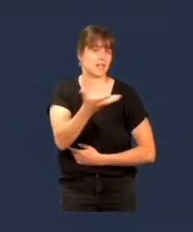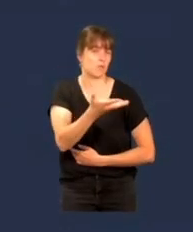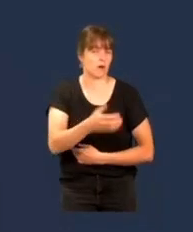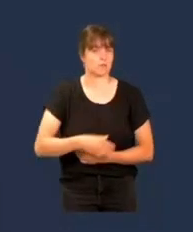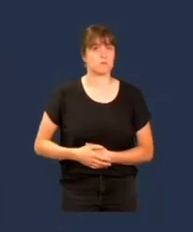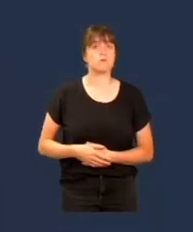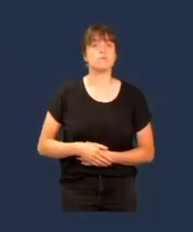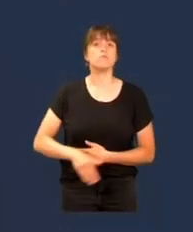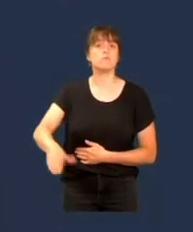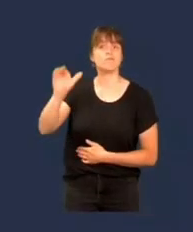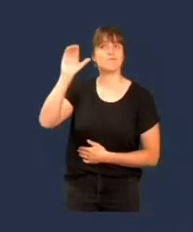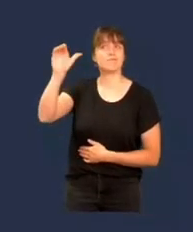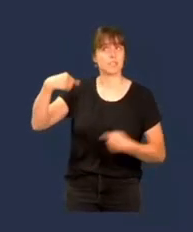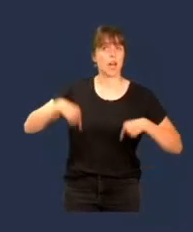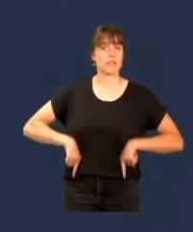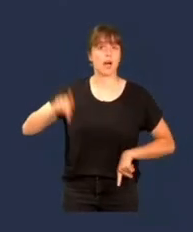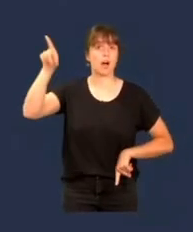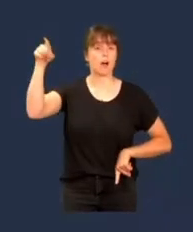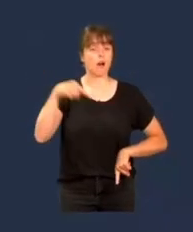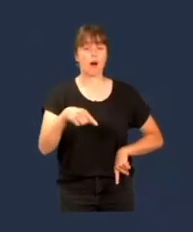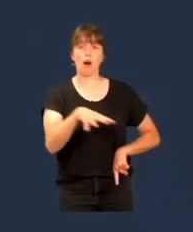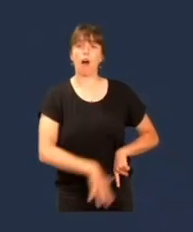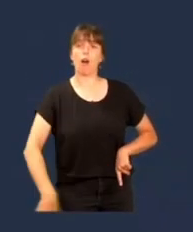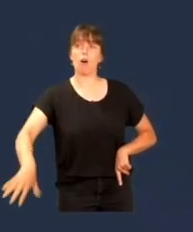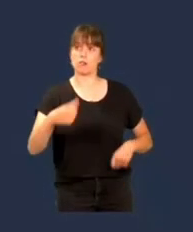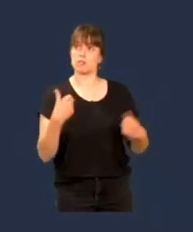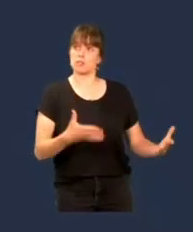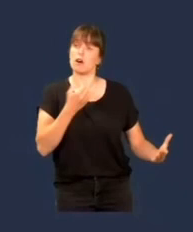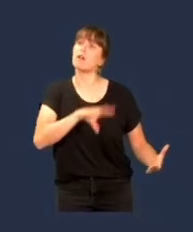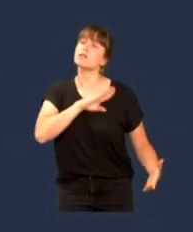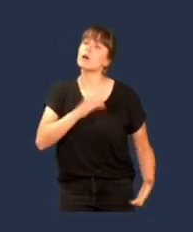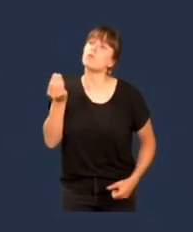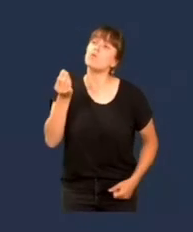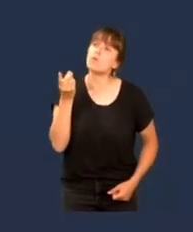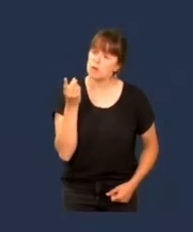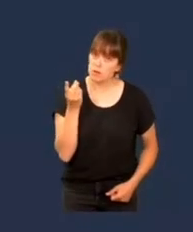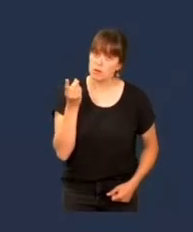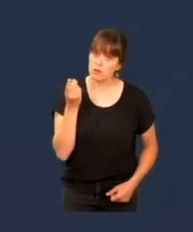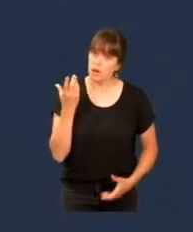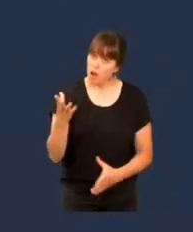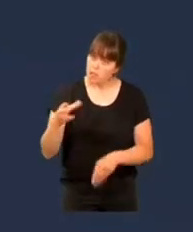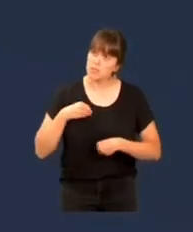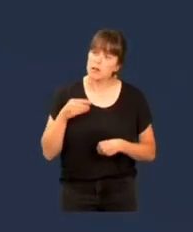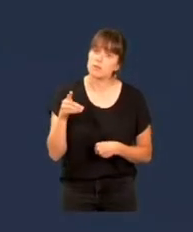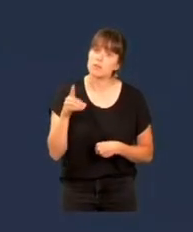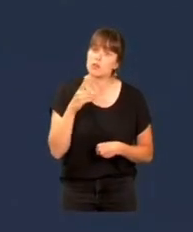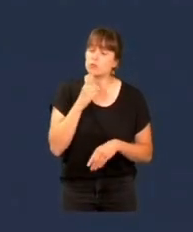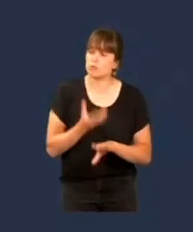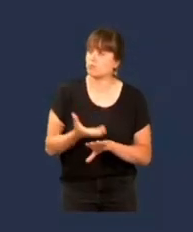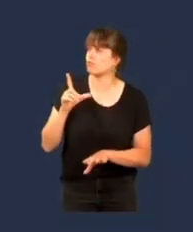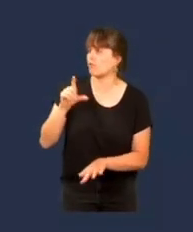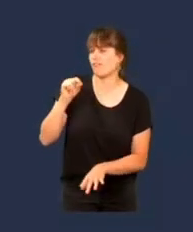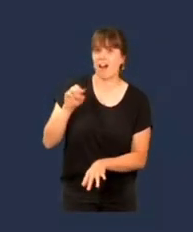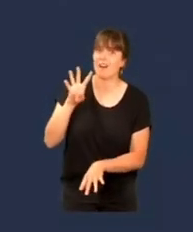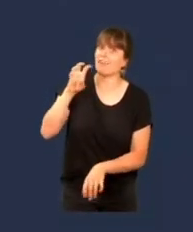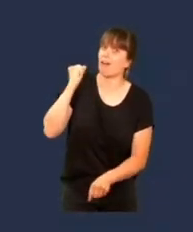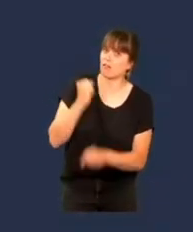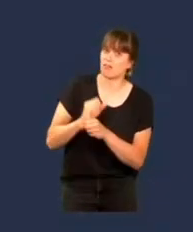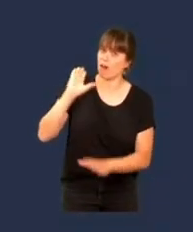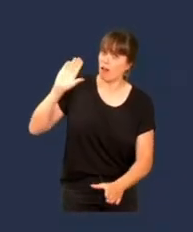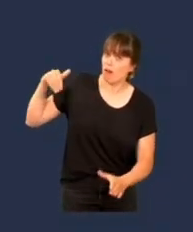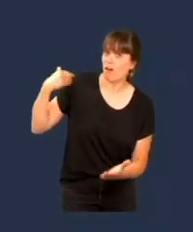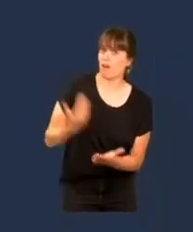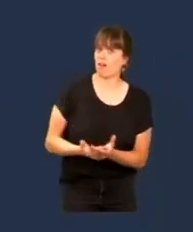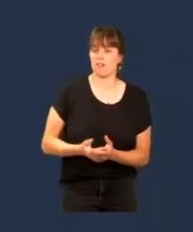l'État sur ces 20, que dis-je, ces 40 dernières années, qui a fait et fait encore aujourd'hui, encore plus, peser sur nos grandes